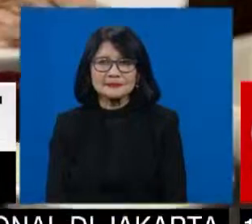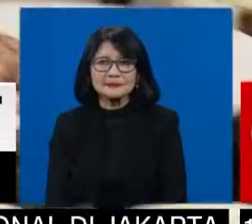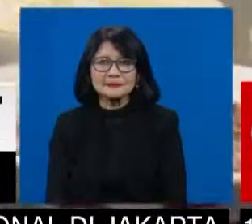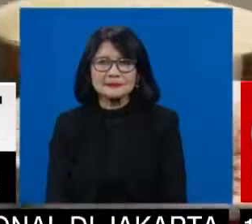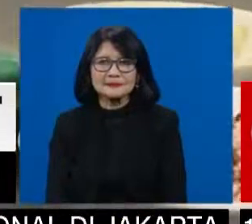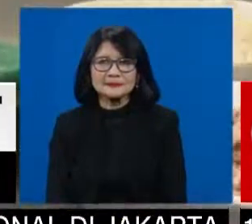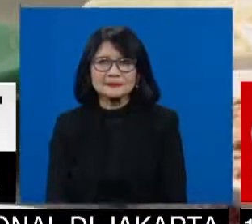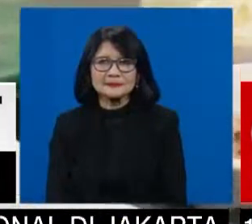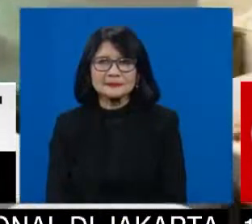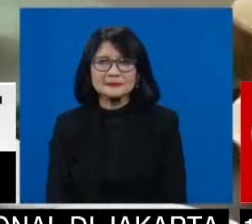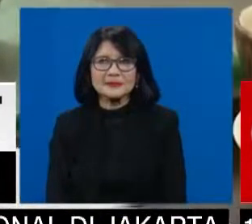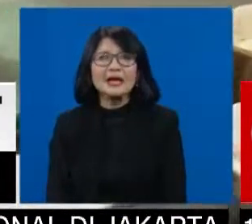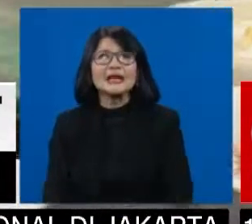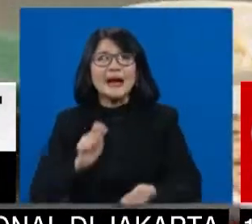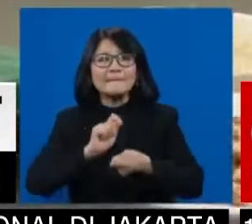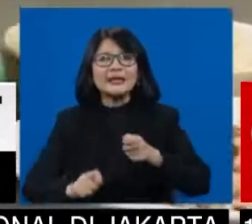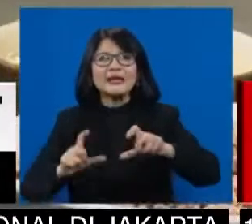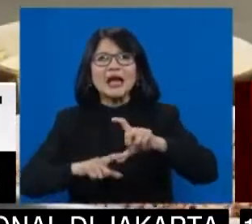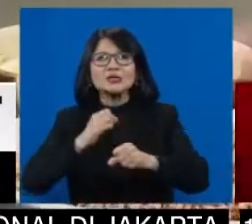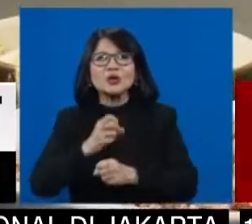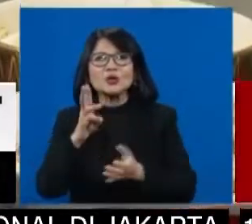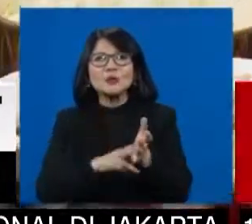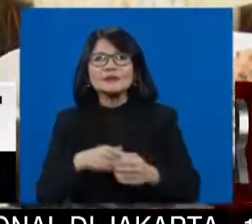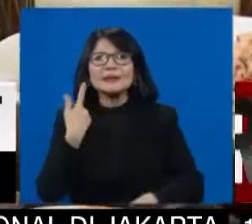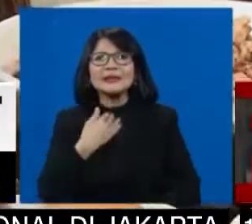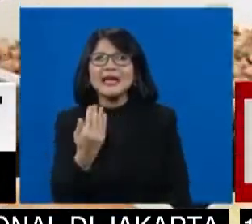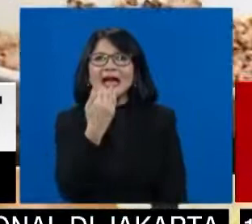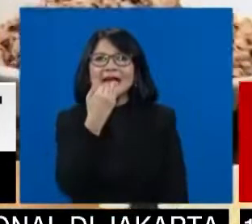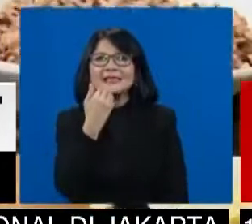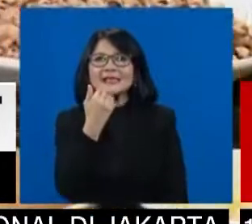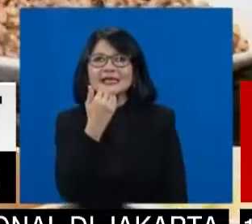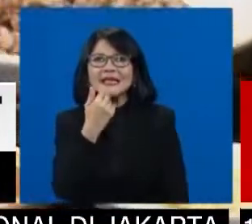Selanjutnya, Chef Rahmat meramu sorghum menjadi nasi goreng.